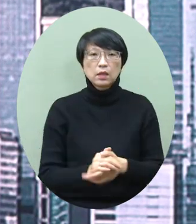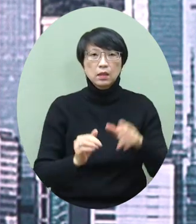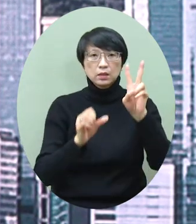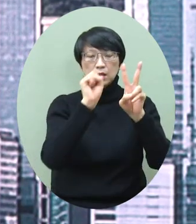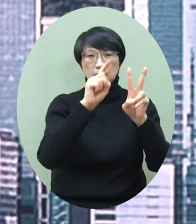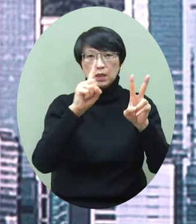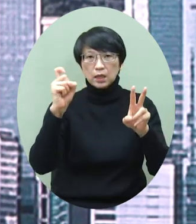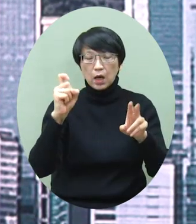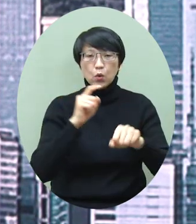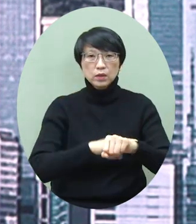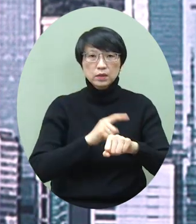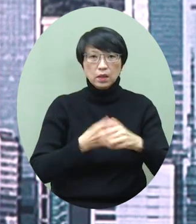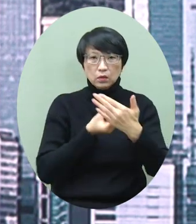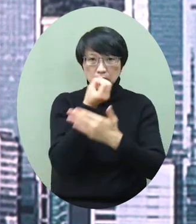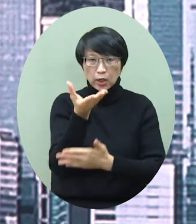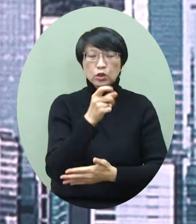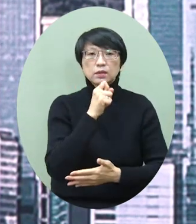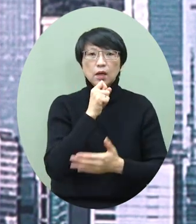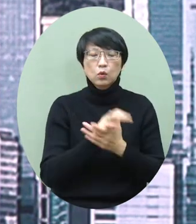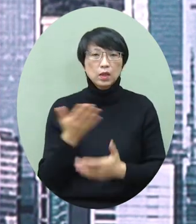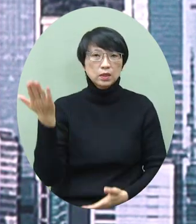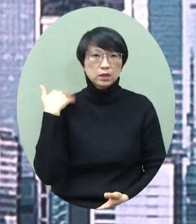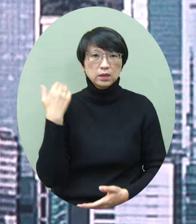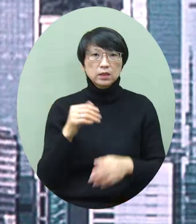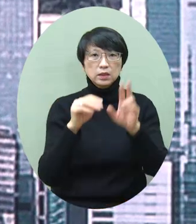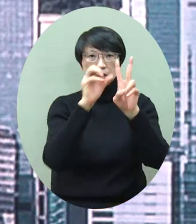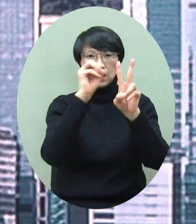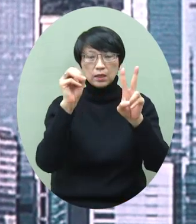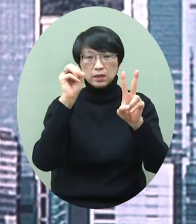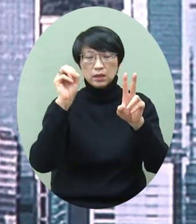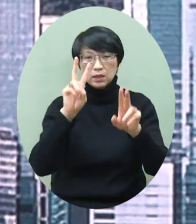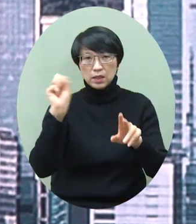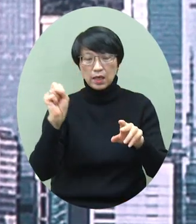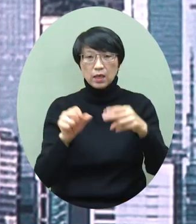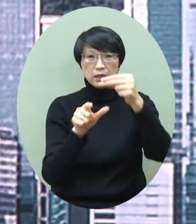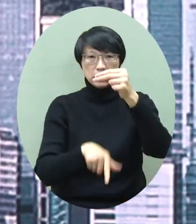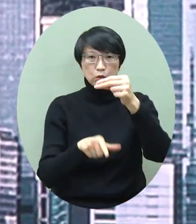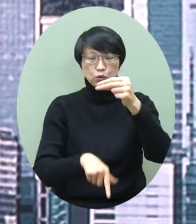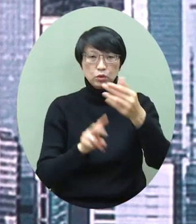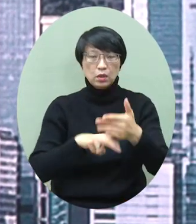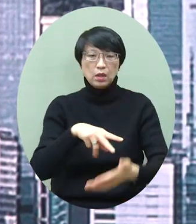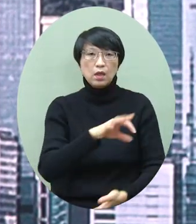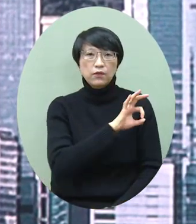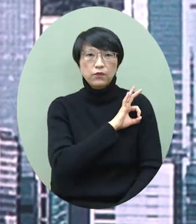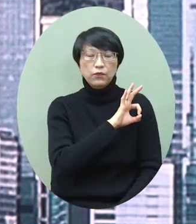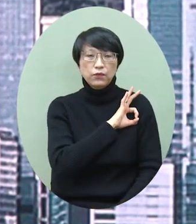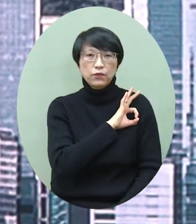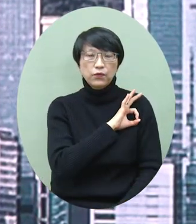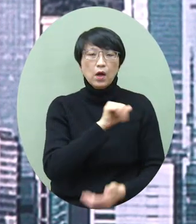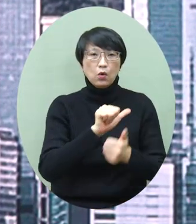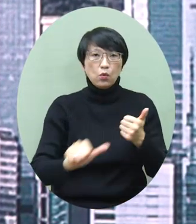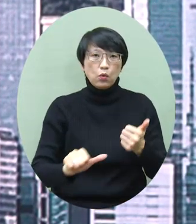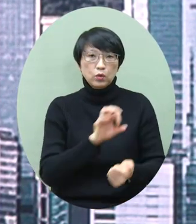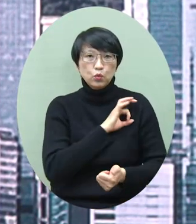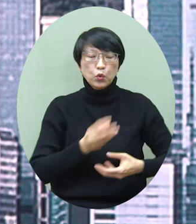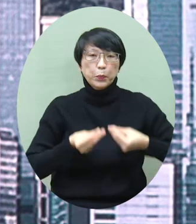2019年咧，我知道都已經有提出噶啦。喺舊年嘅7月份咧，我哋都係向立法會嘅委員會度咧。提交了我